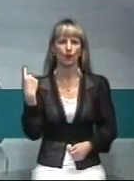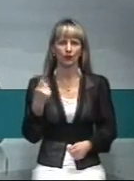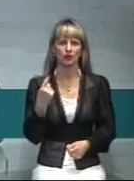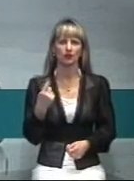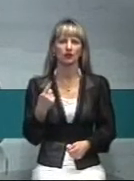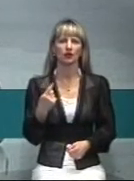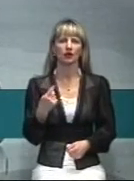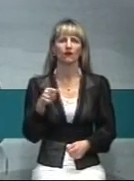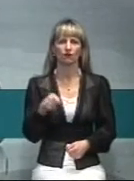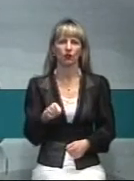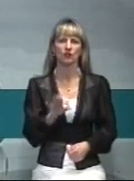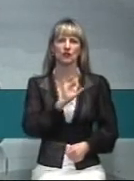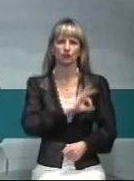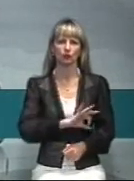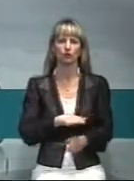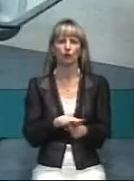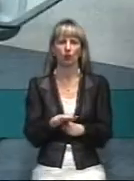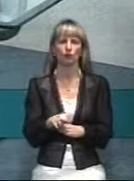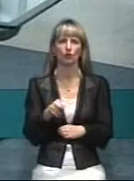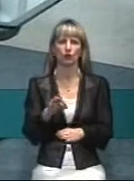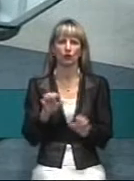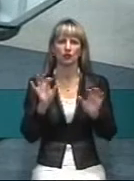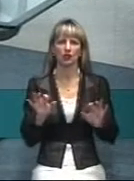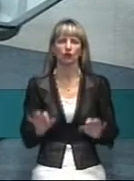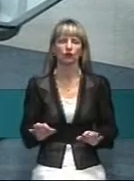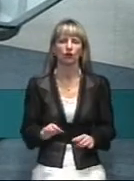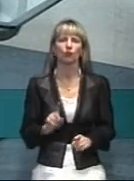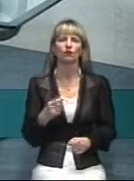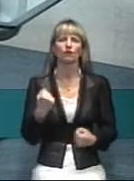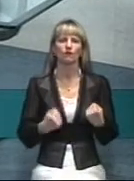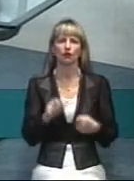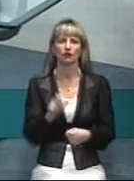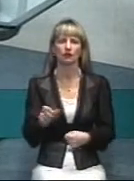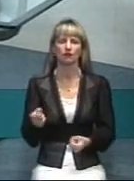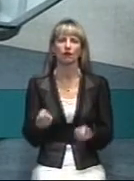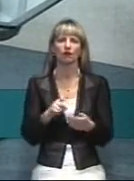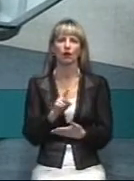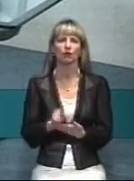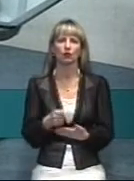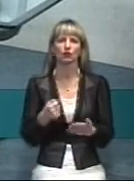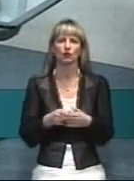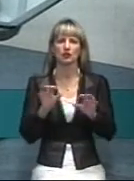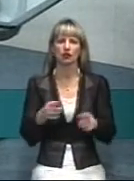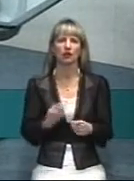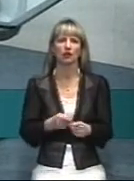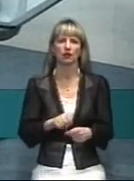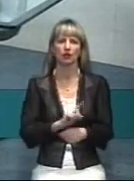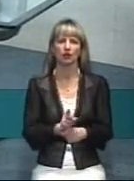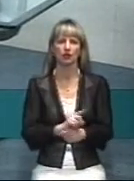вони використовуються абсолютно законно. Чому у водіїв взагалі виникають питання щодо законності цих